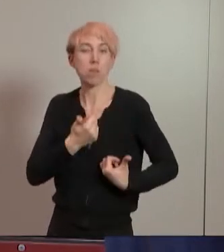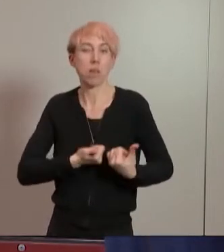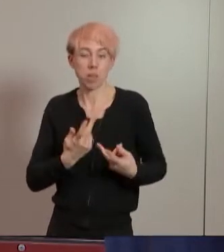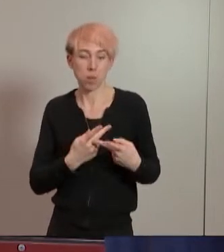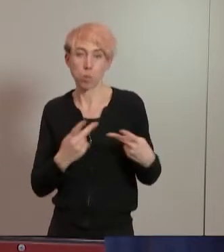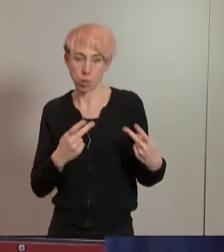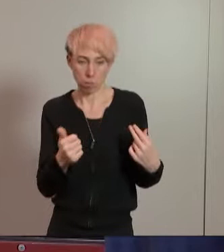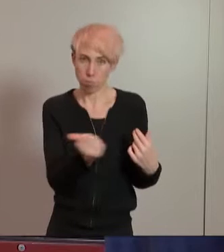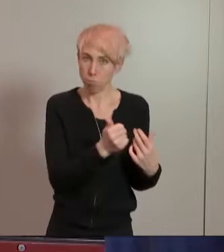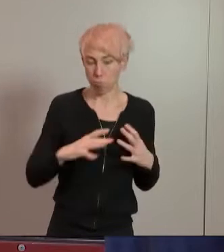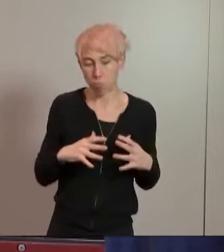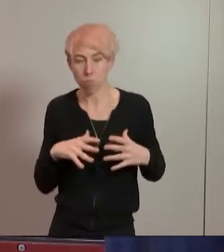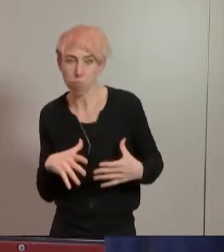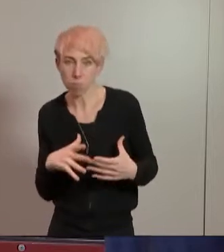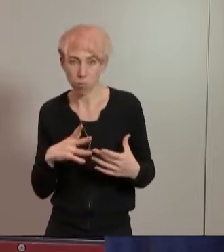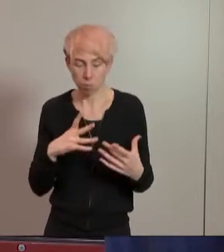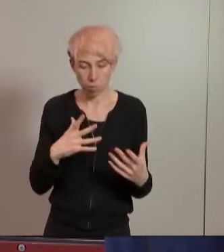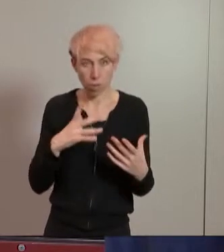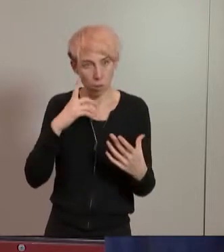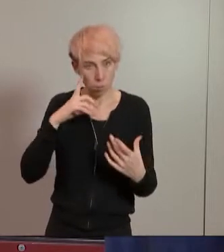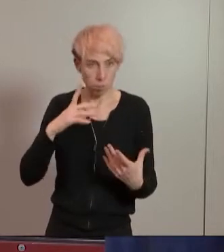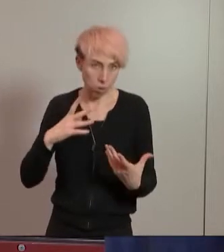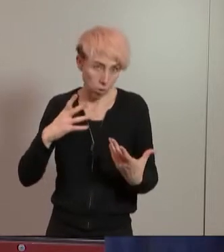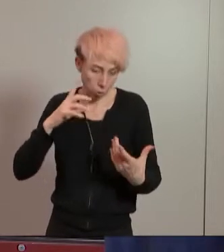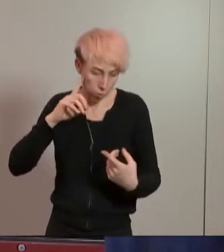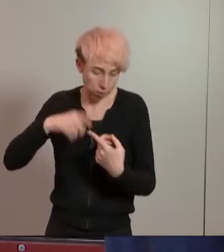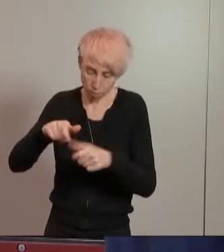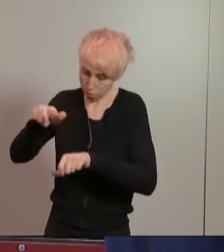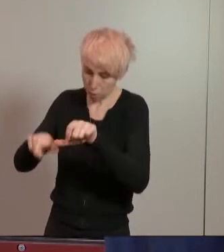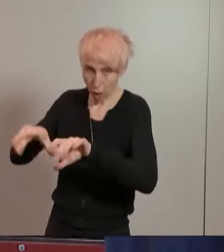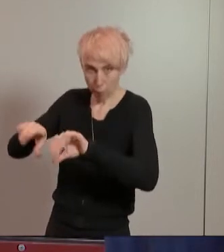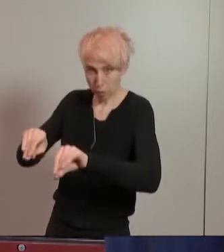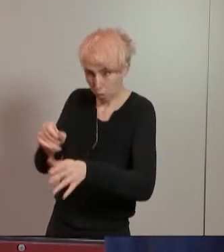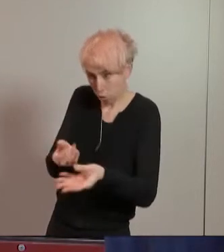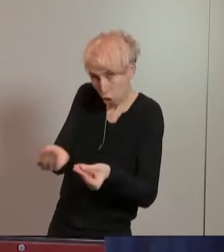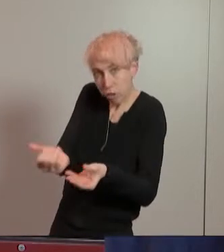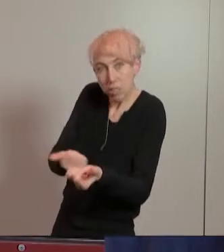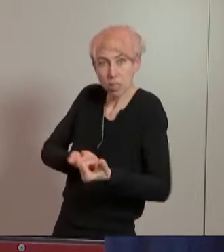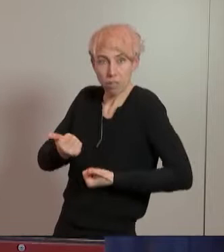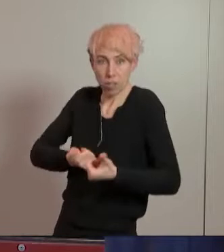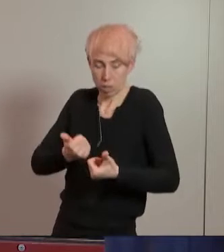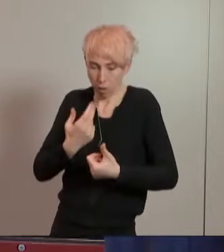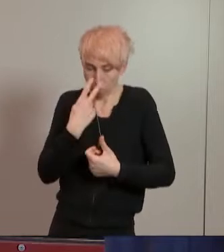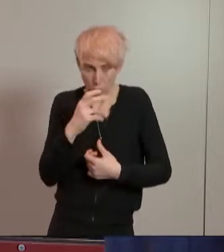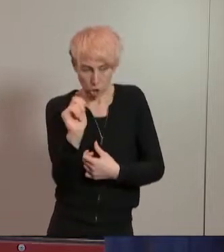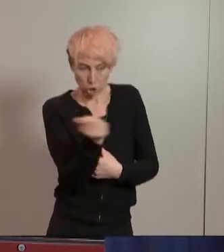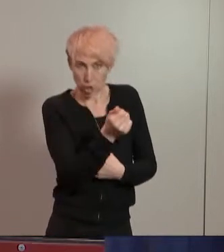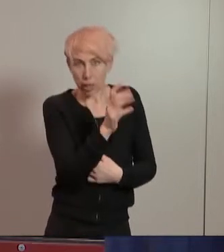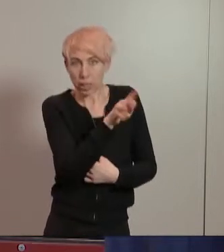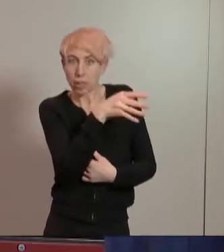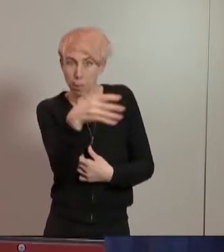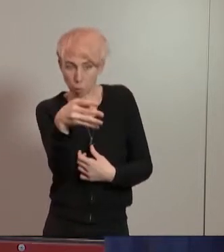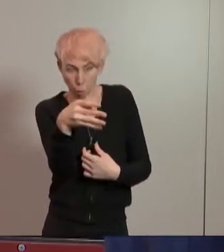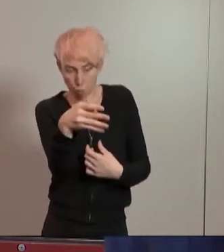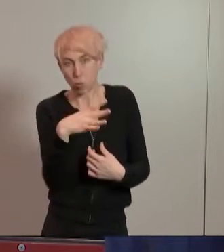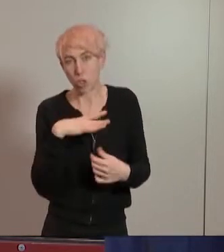leur déclinaison et qui œuvrent auprès et pour des habitants. Derrière chaque tableau de PPI, il y a des